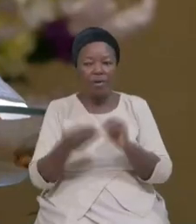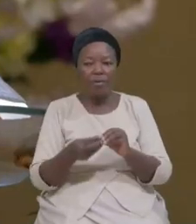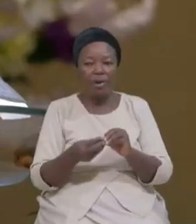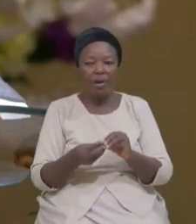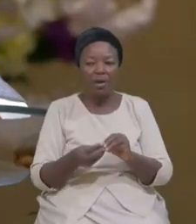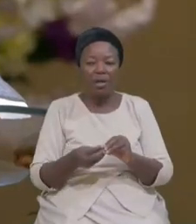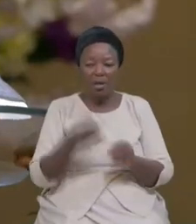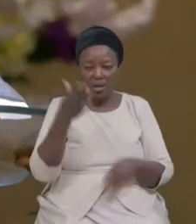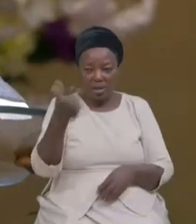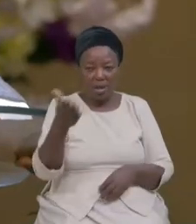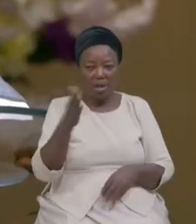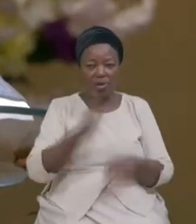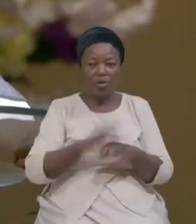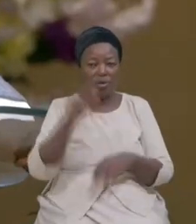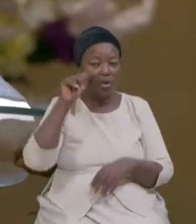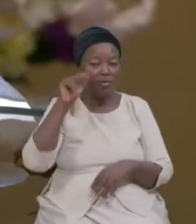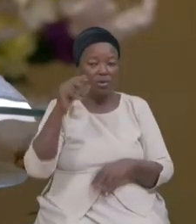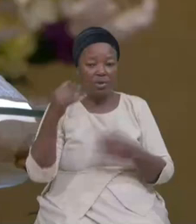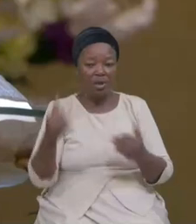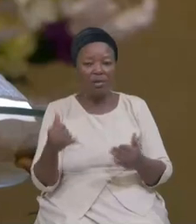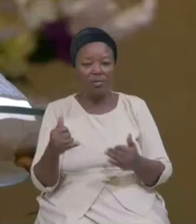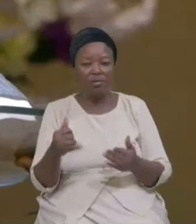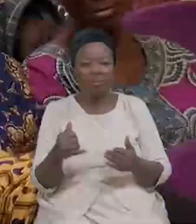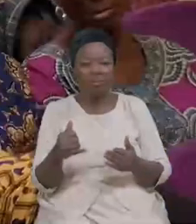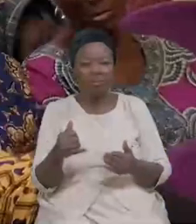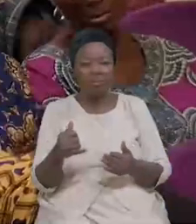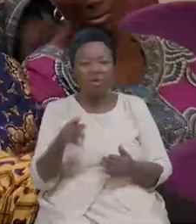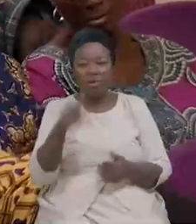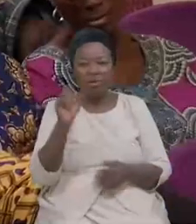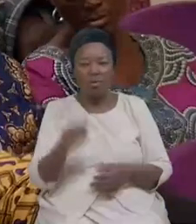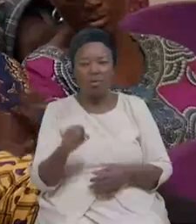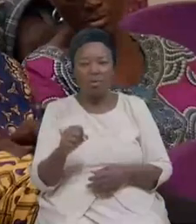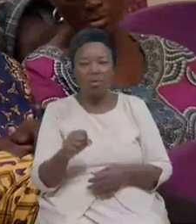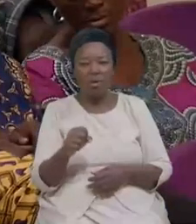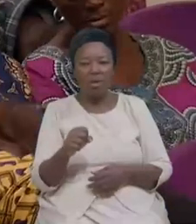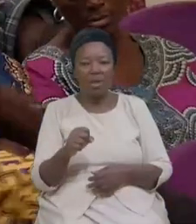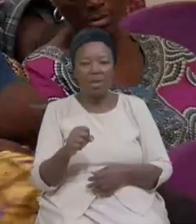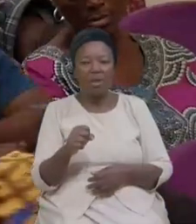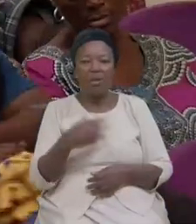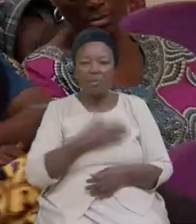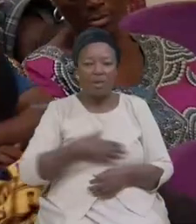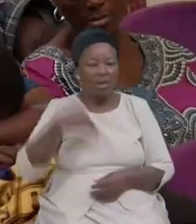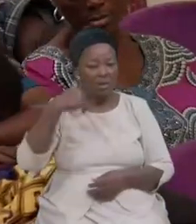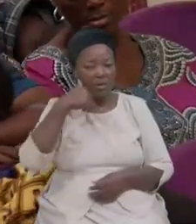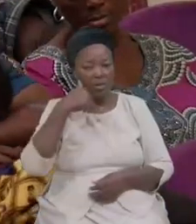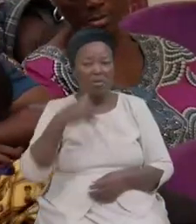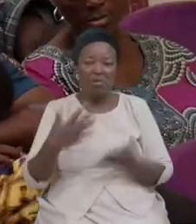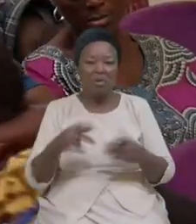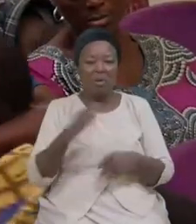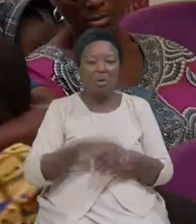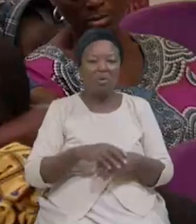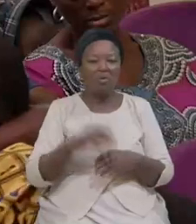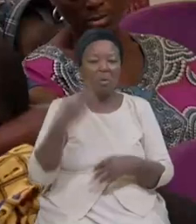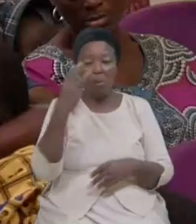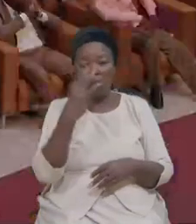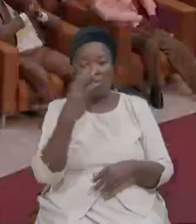dans vos régions, dans vos localités. Vous qui êtes en ligne, il y a un numéro qui s'affiche. Sur ce